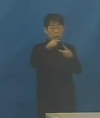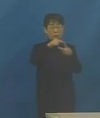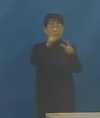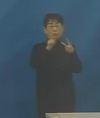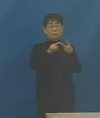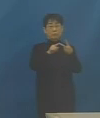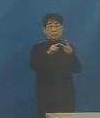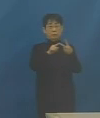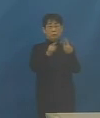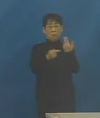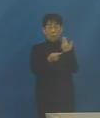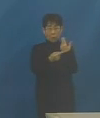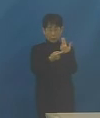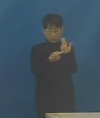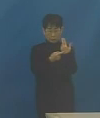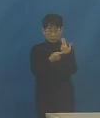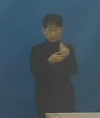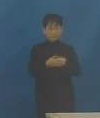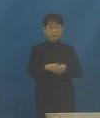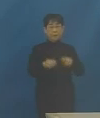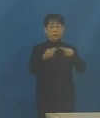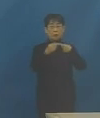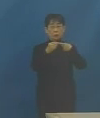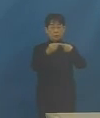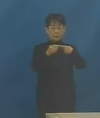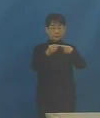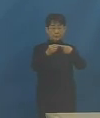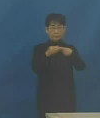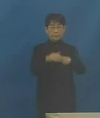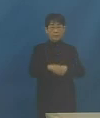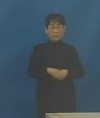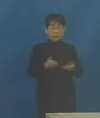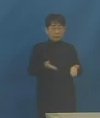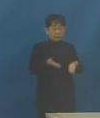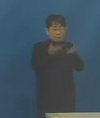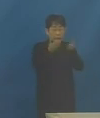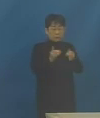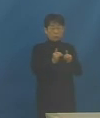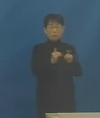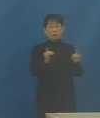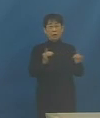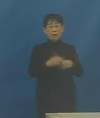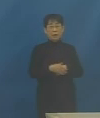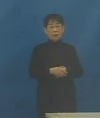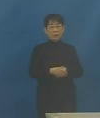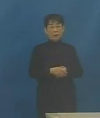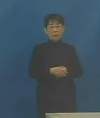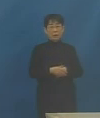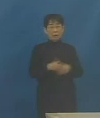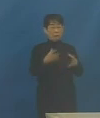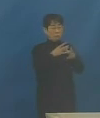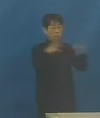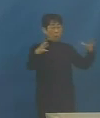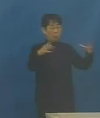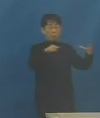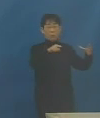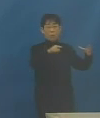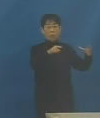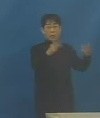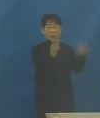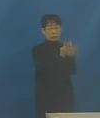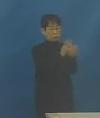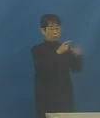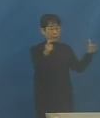考えたいと思っています一つは継承者がワーッと一気に発生してくるということですね